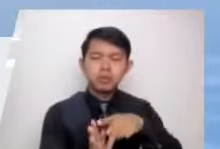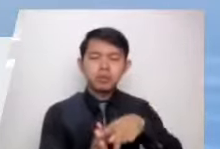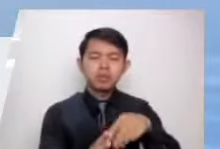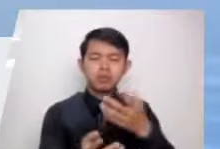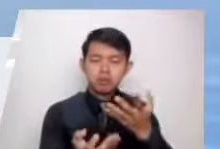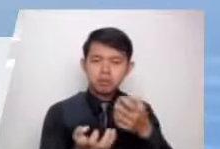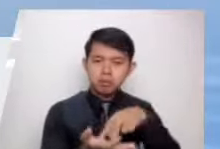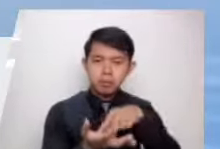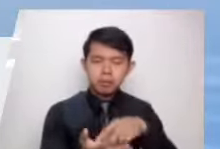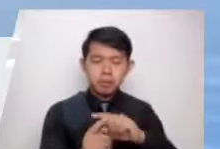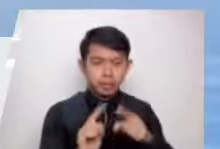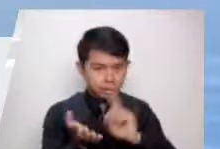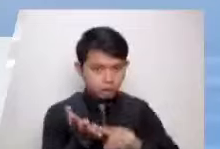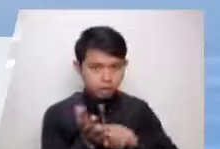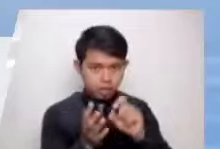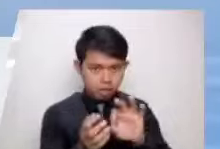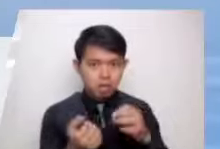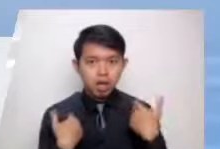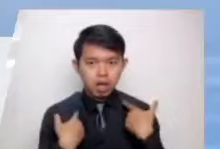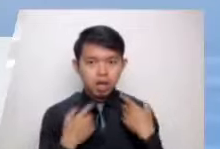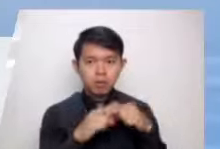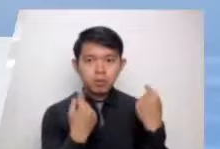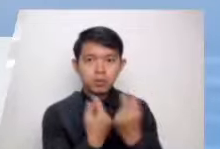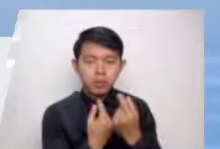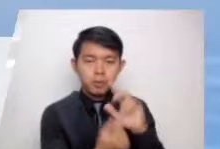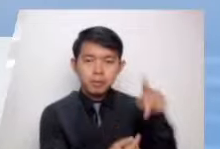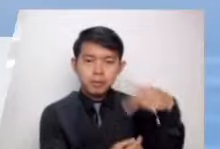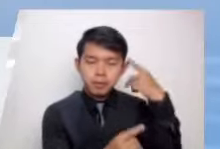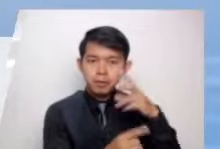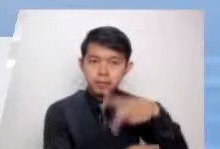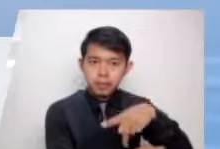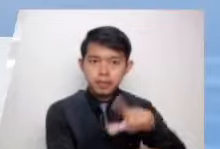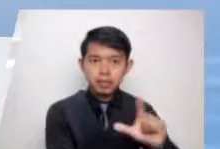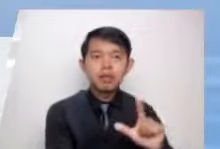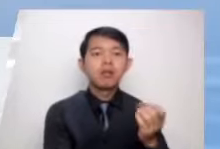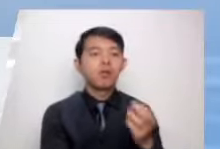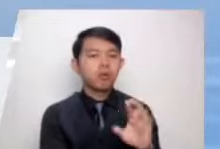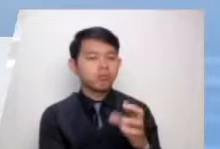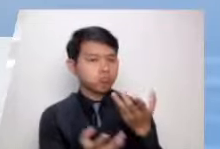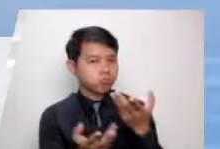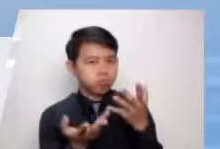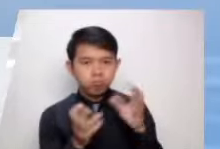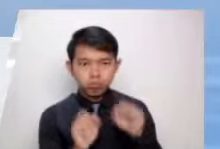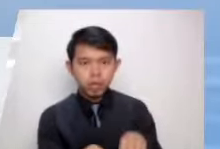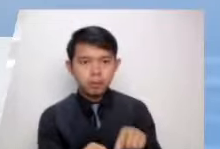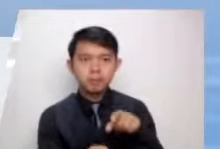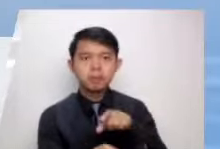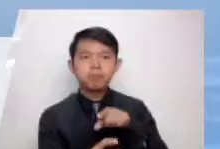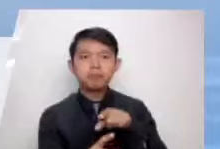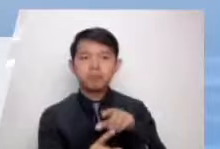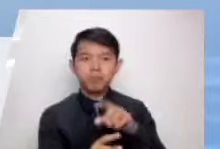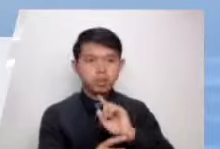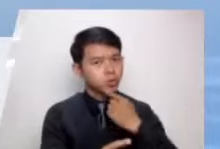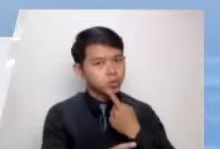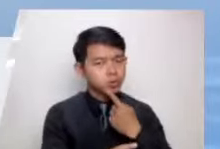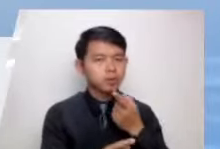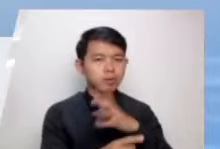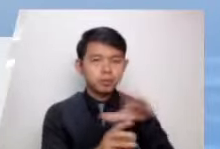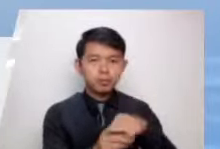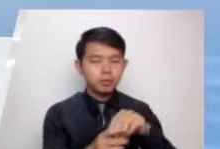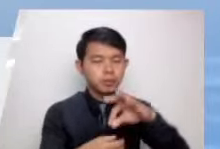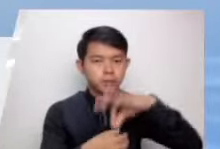silang partido political. Kahit walang partido political, kaya ba talaga nila na yung pagiging seryoso na kandidato. So